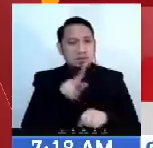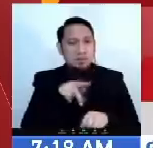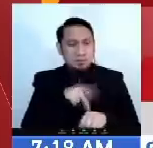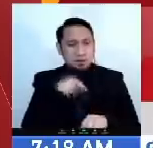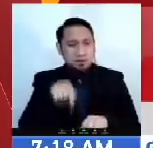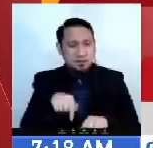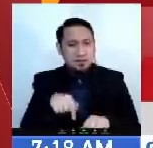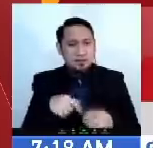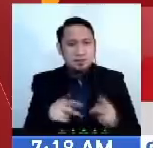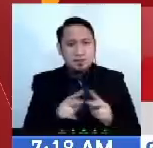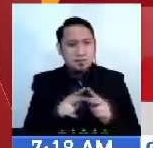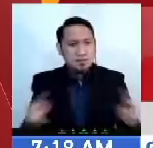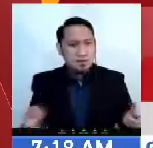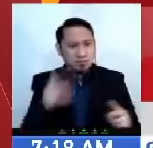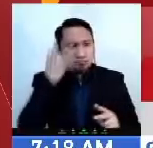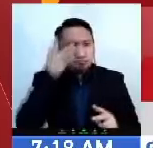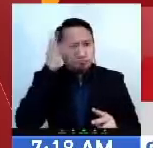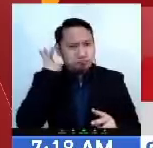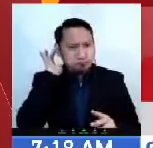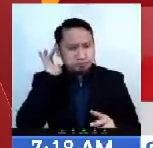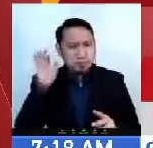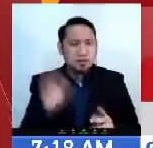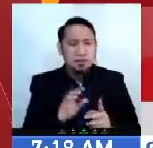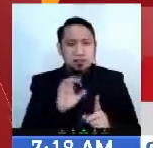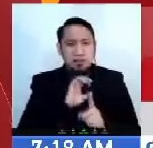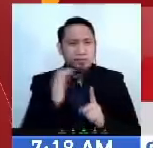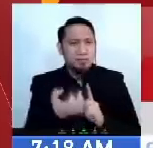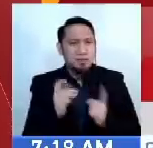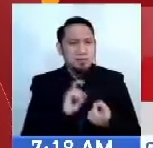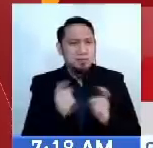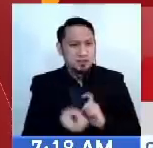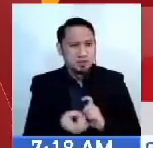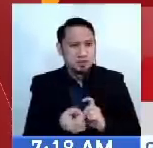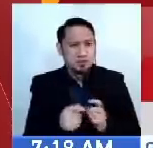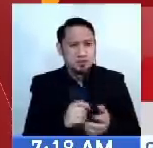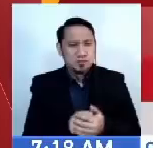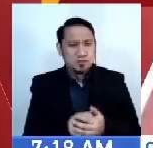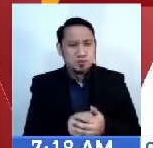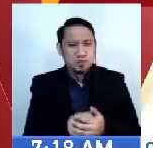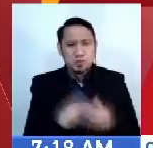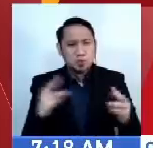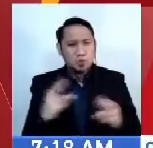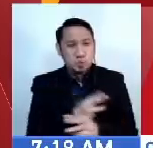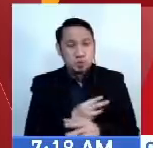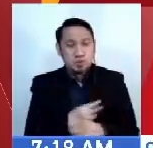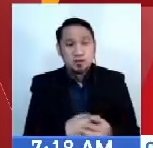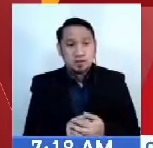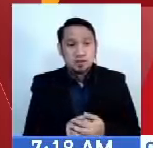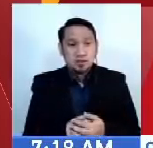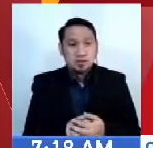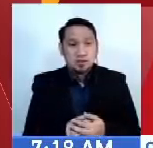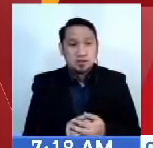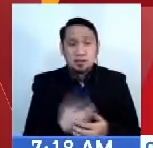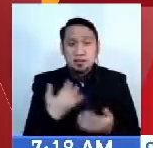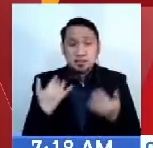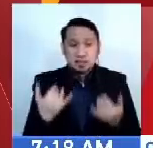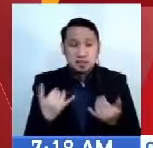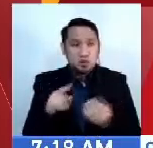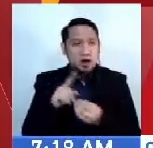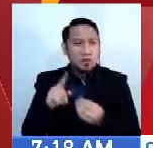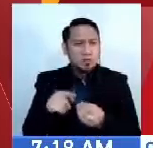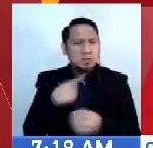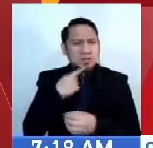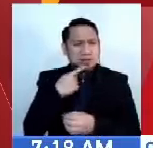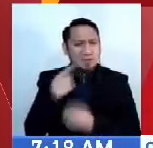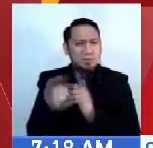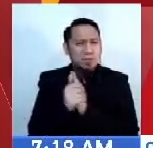na vulnerable sa climate change, talagang malala. In fact, sinasabi nga ng Intergovernmental Panel on Climate Change